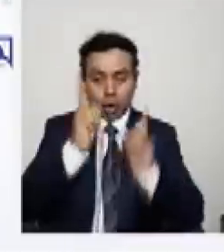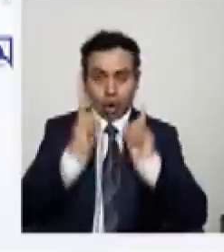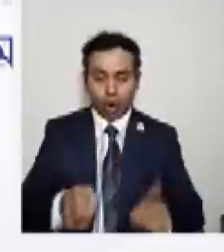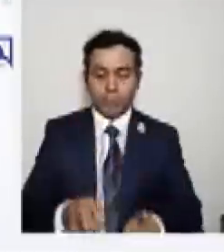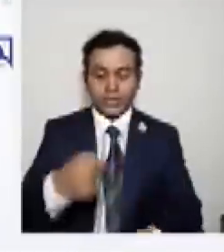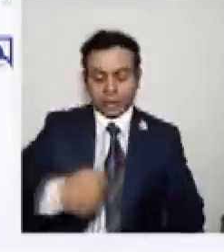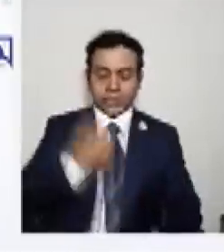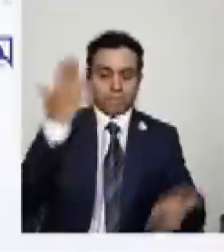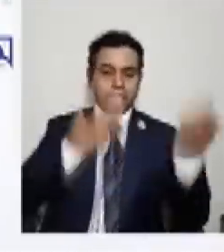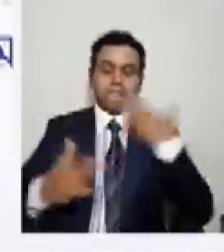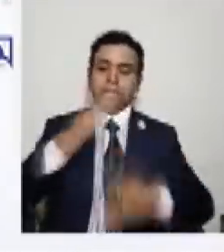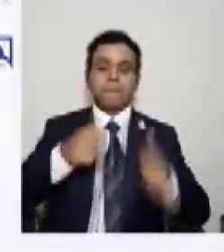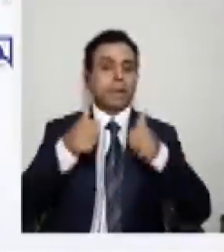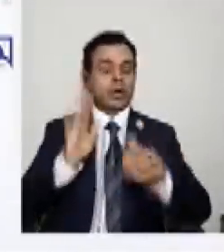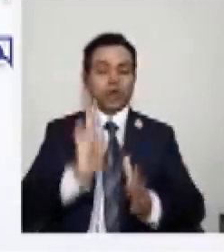এটি একটি